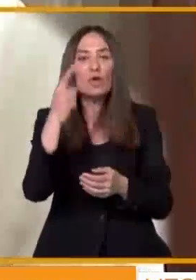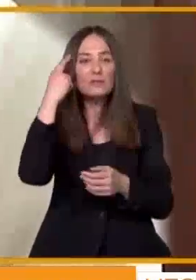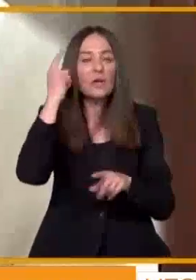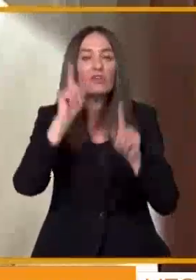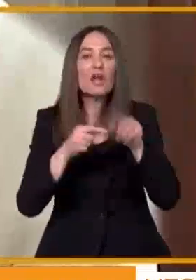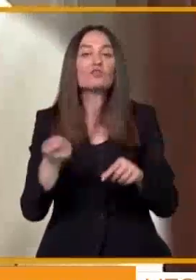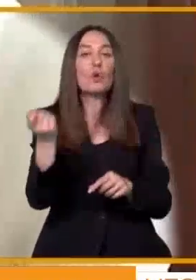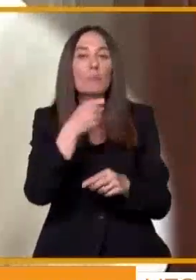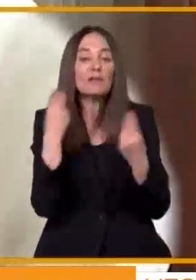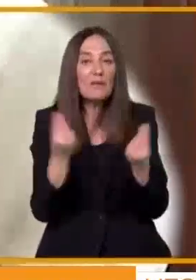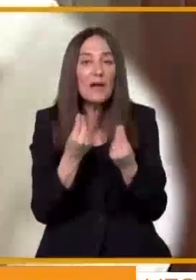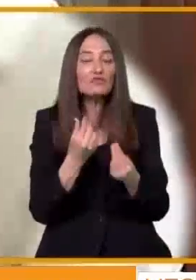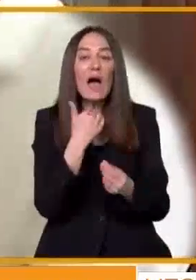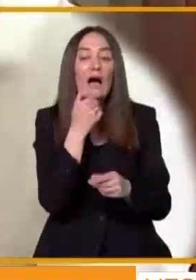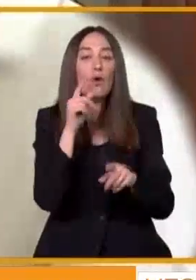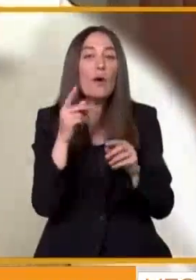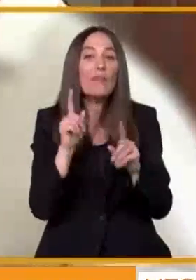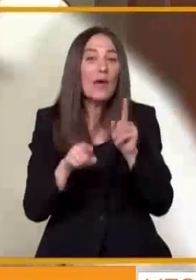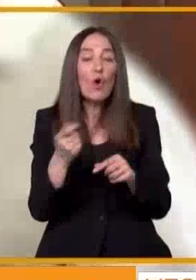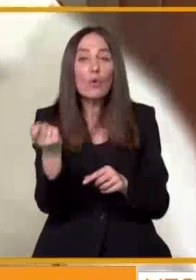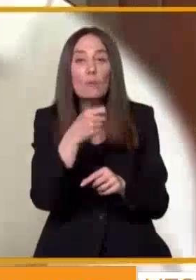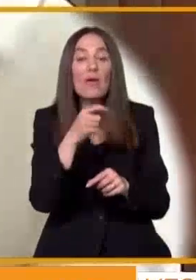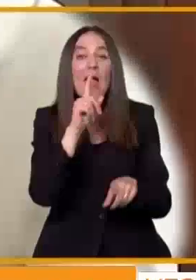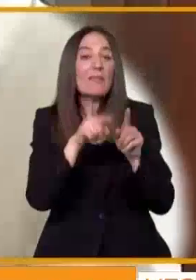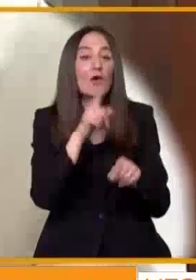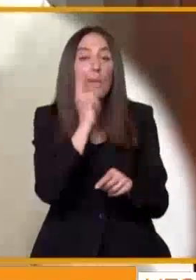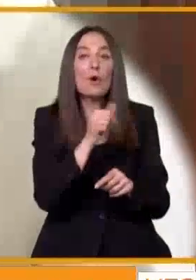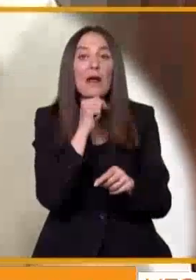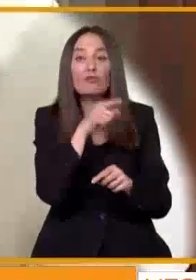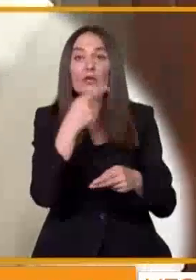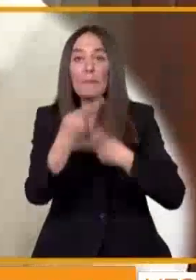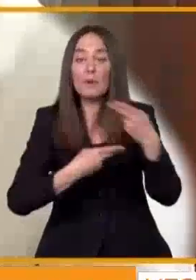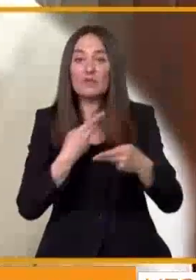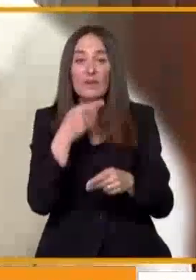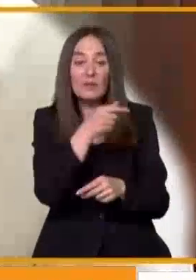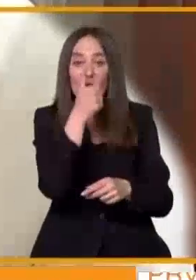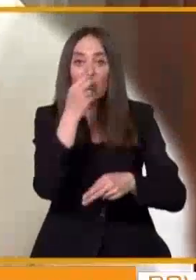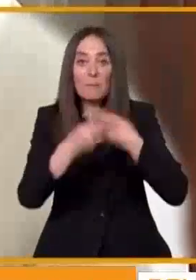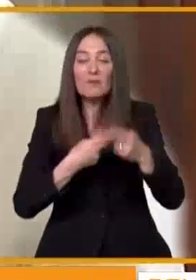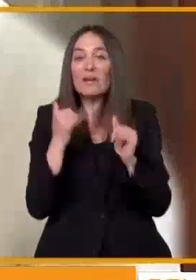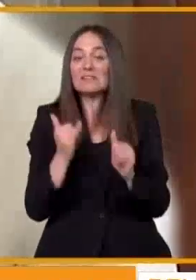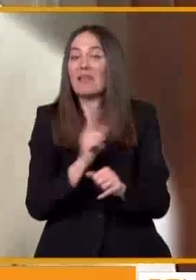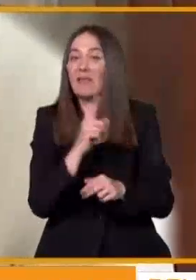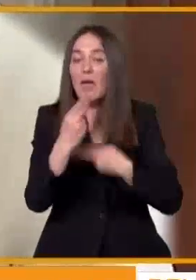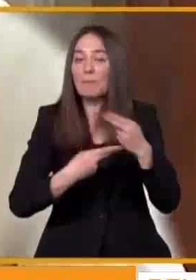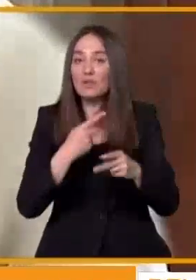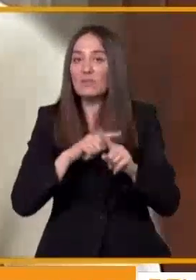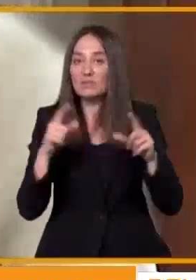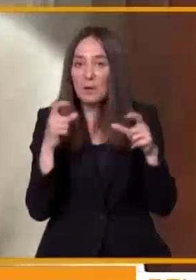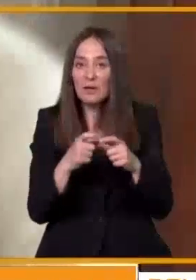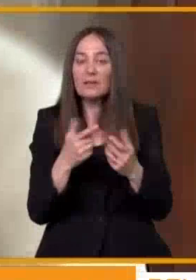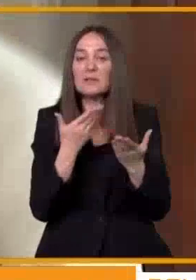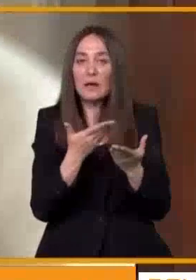neko kupiti nešto. Ako neko kupuje, neko mora to da proizvede, a taj koji proizvodi sada možda ne proizvodi zbog krize, tako